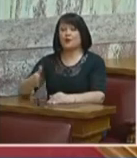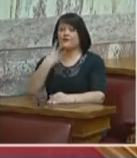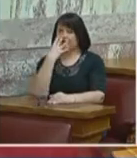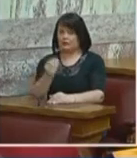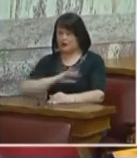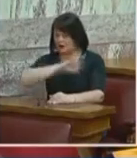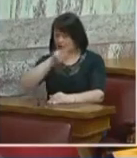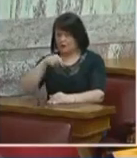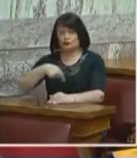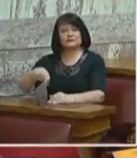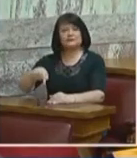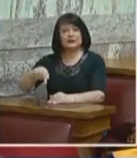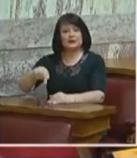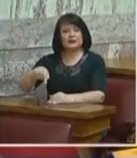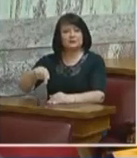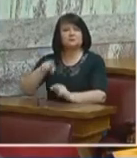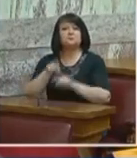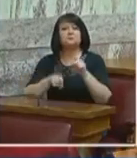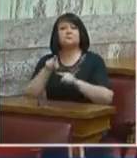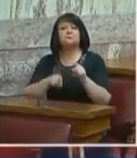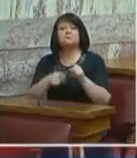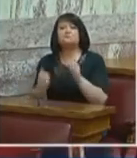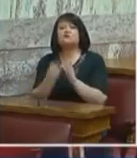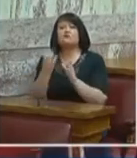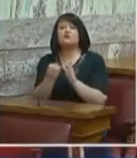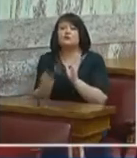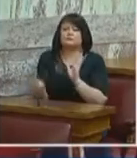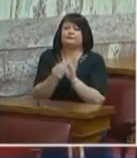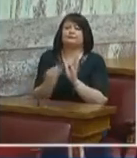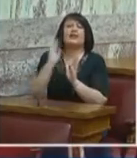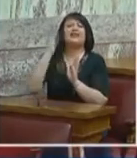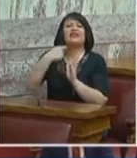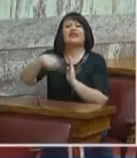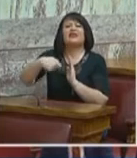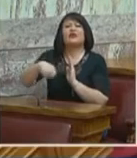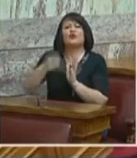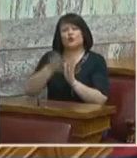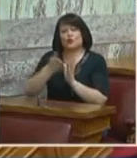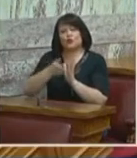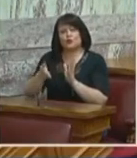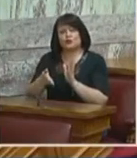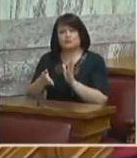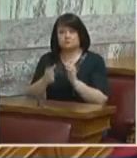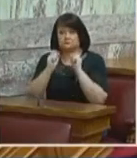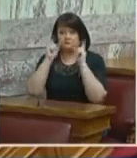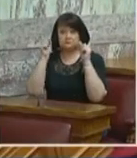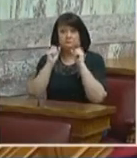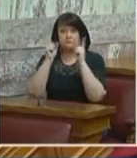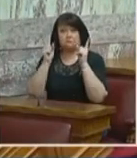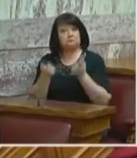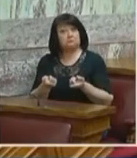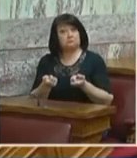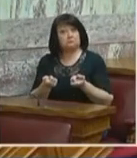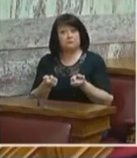σήμερα, προσετέθησαν κάποια ελάχιστα νέα στοιχεία στη δικογραφία. Έτυχαν εντυπωσιακής υποδοχής από μερίδα